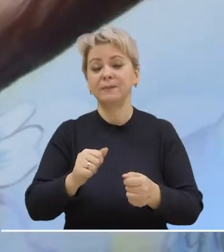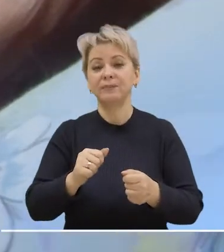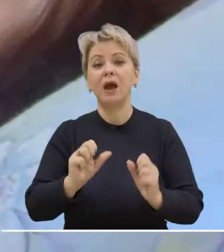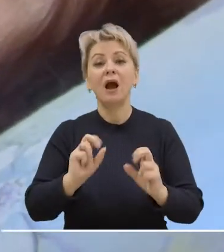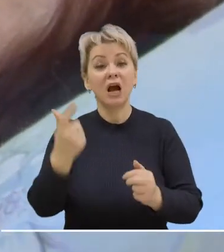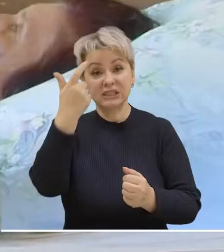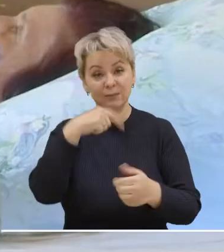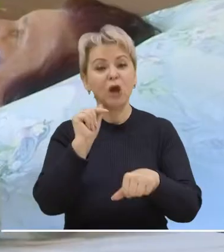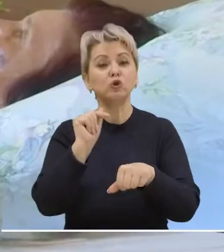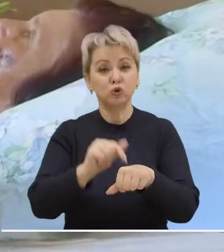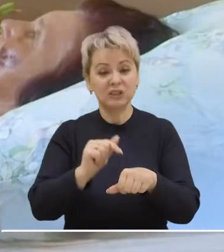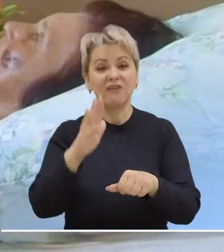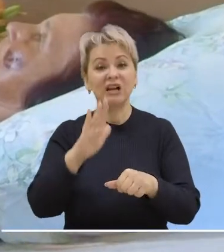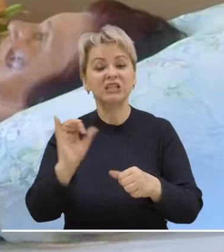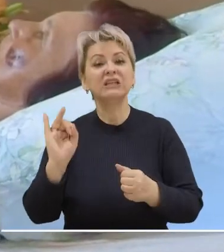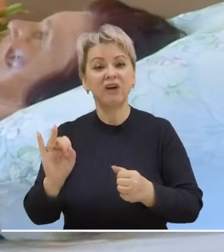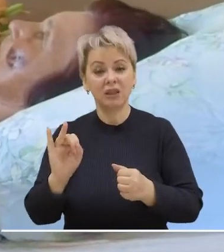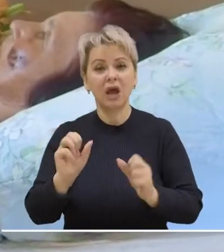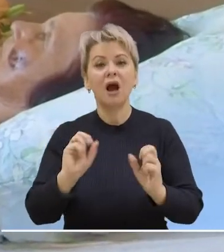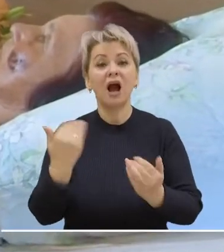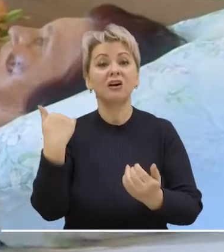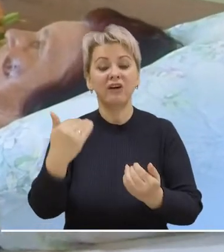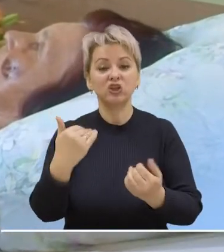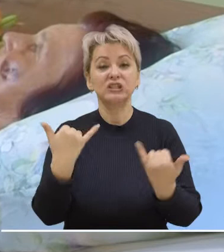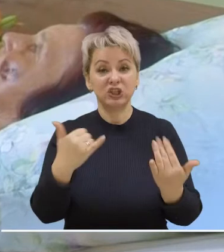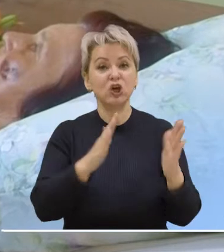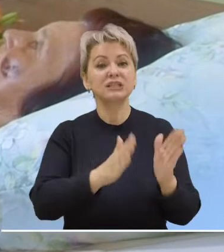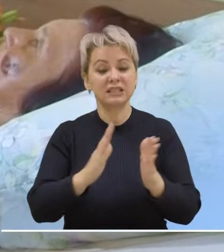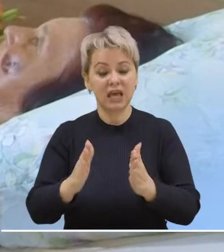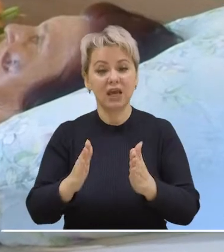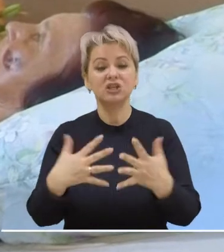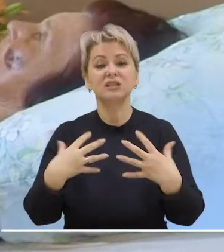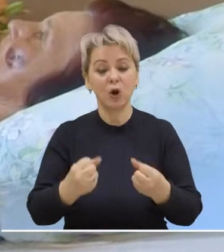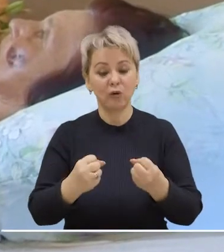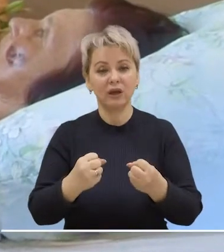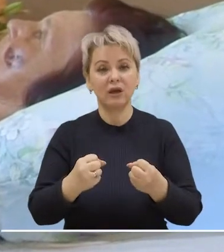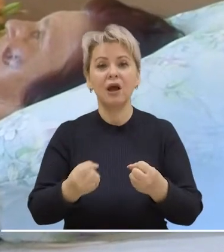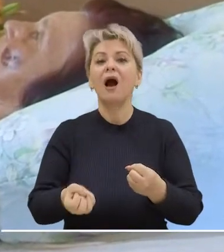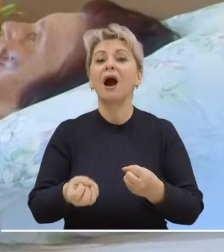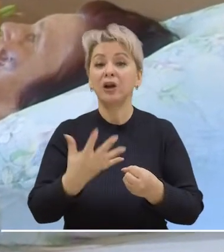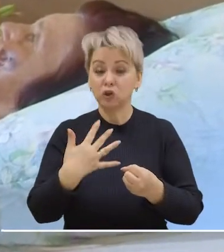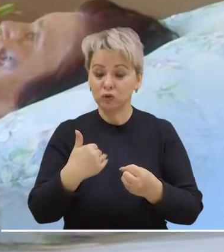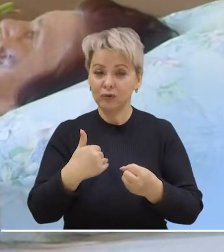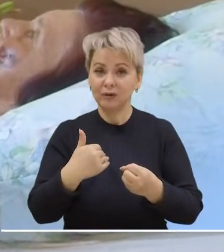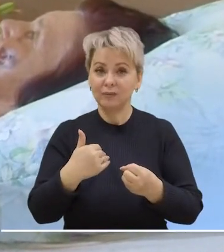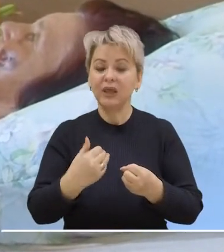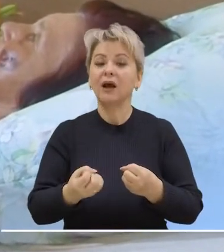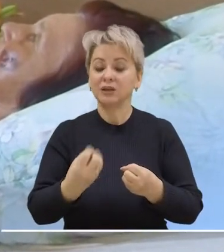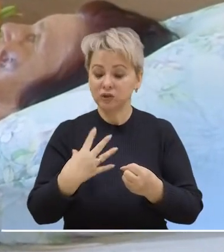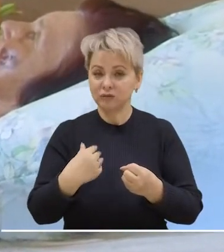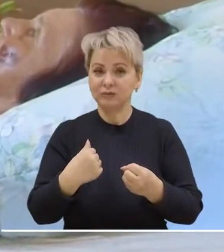предусмотрительной. Как вы себя чувствуете, Валентина Ивановна? Как ваше сейчас состояние здоровья? Да хорошо.